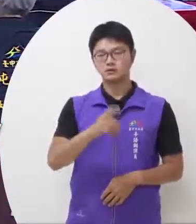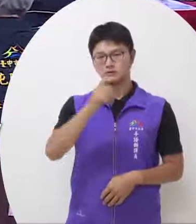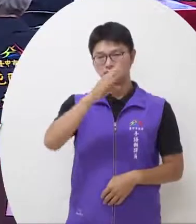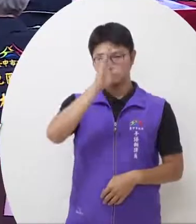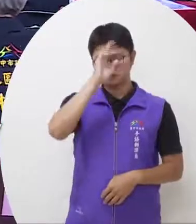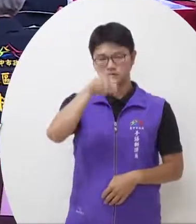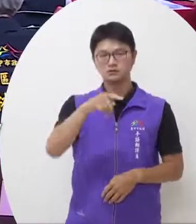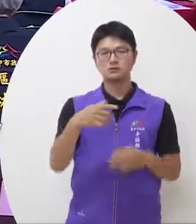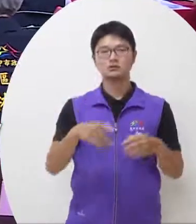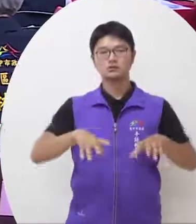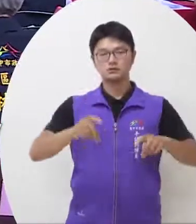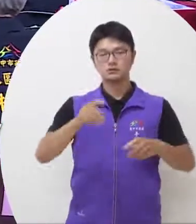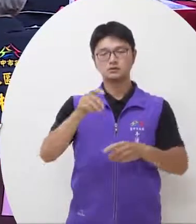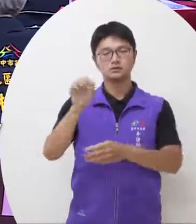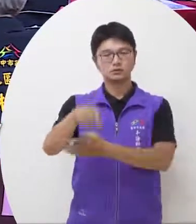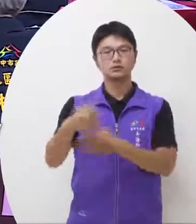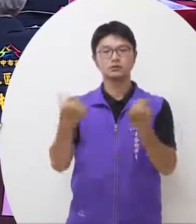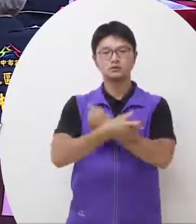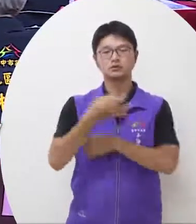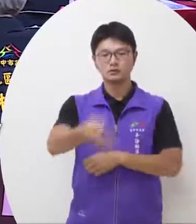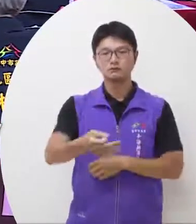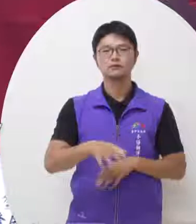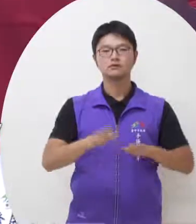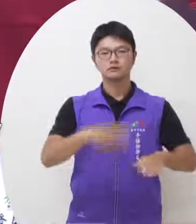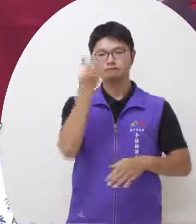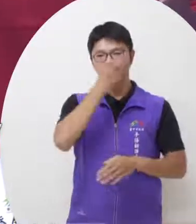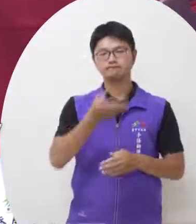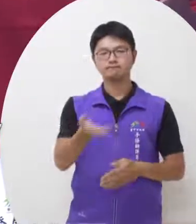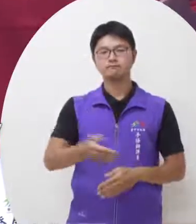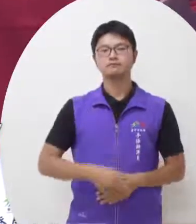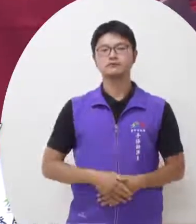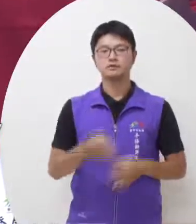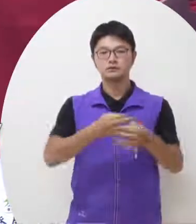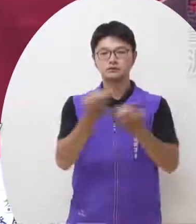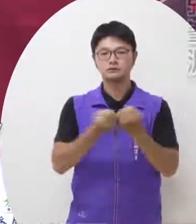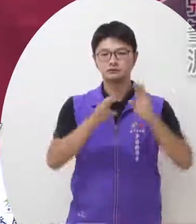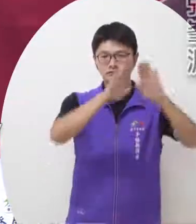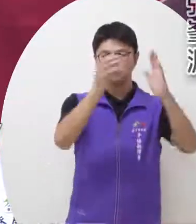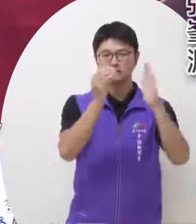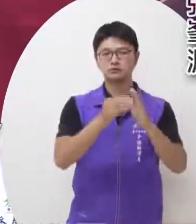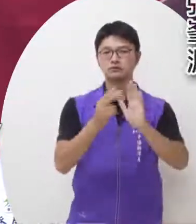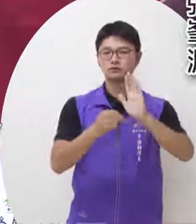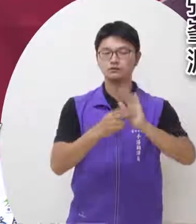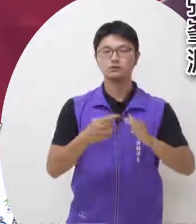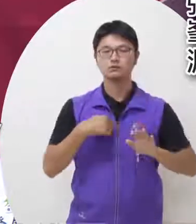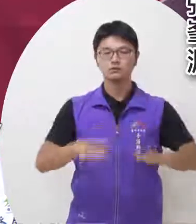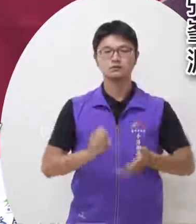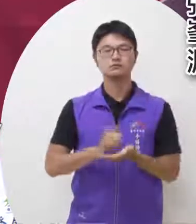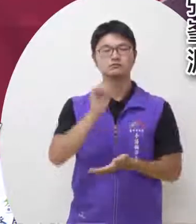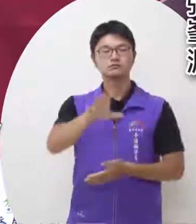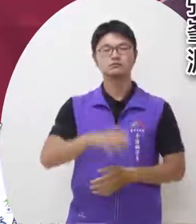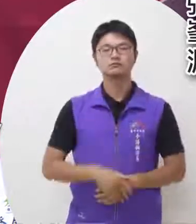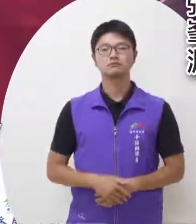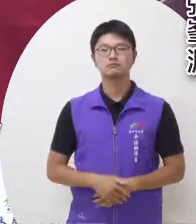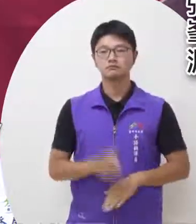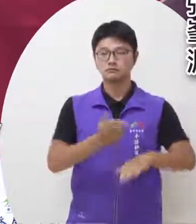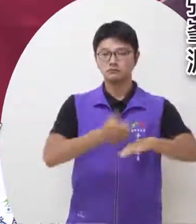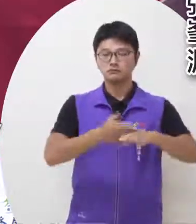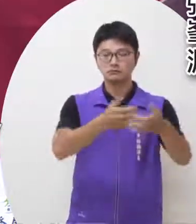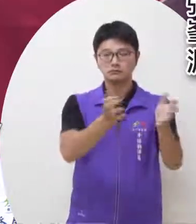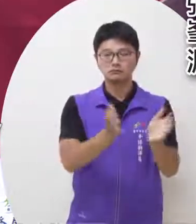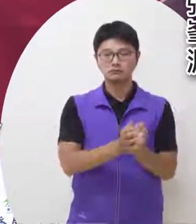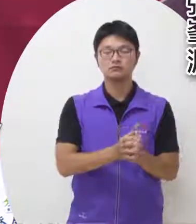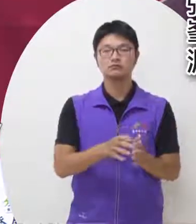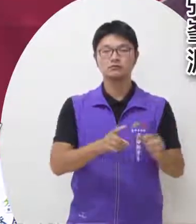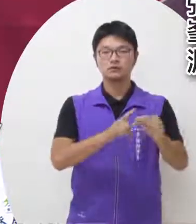同意办理先行垫付，进行审议，请经发局说明。 经发局报告，科技部中科